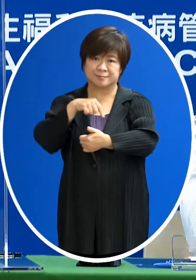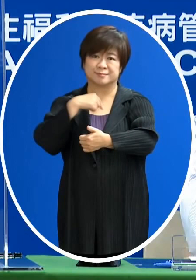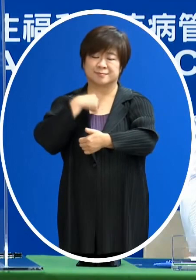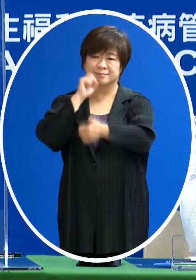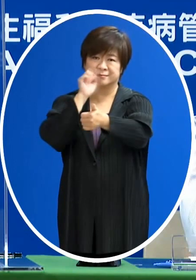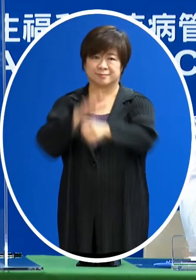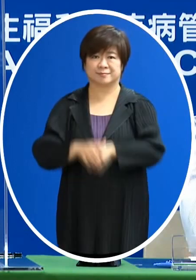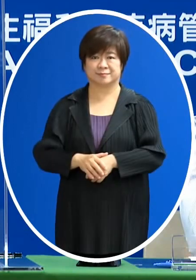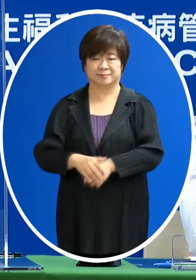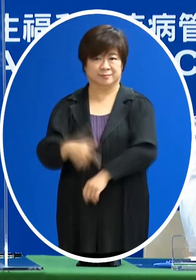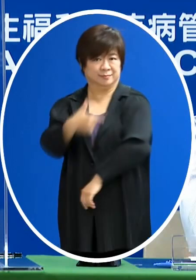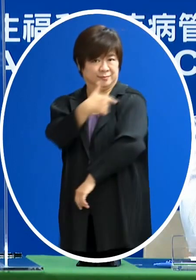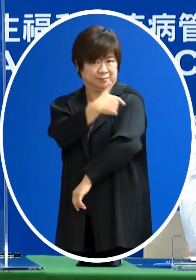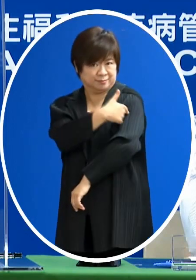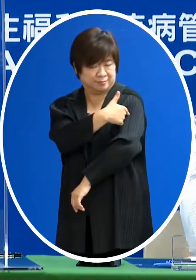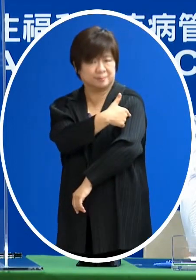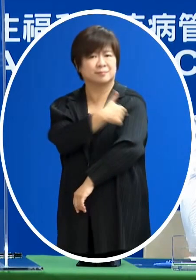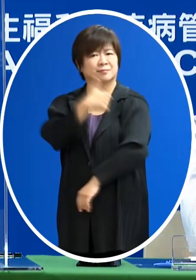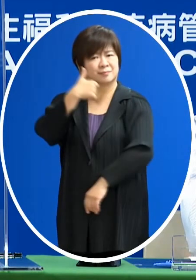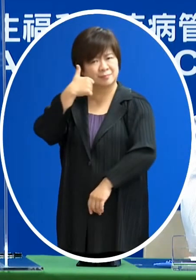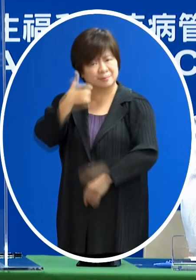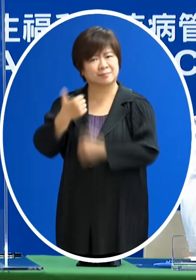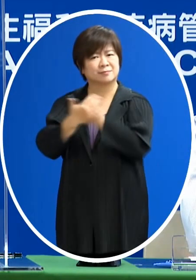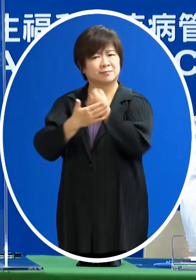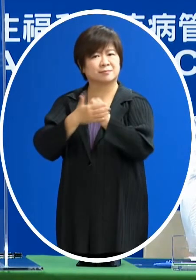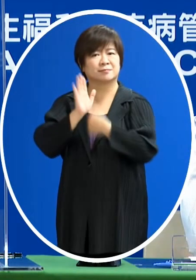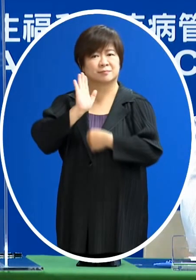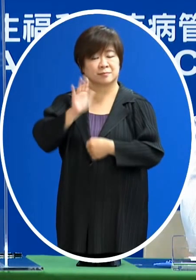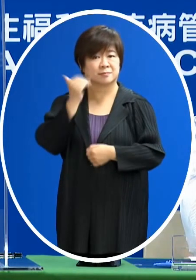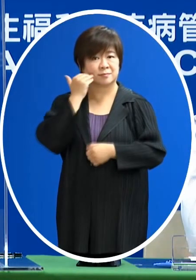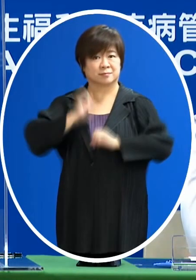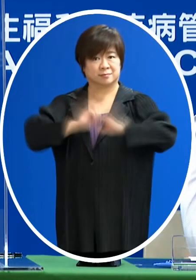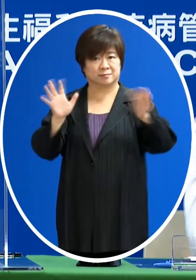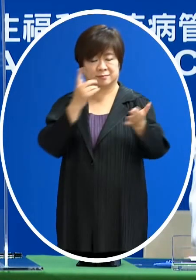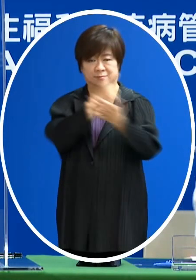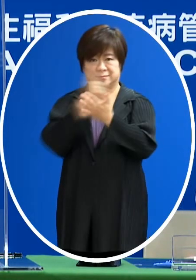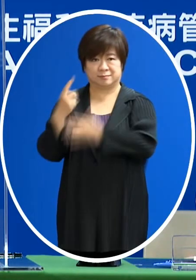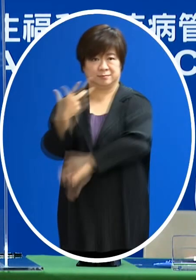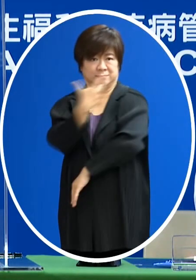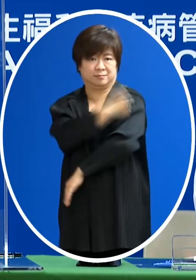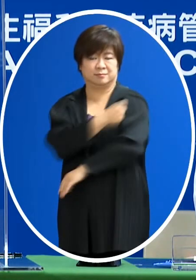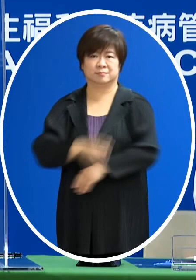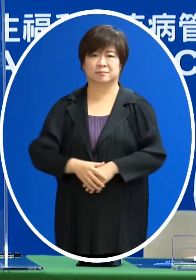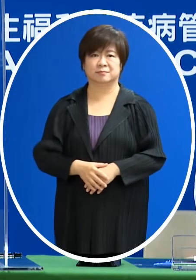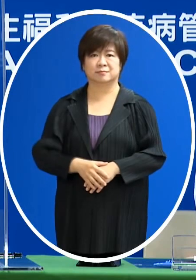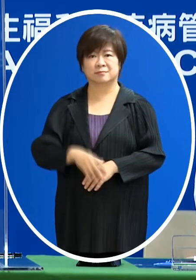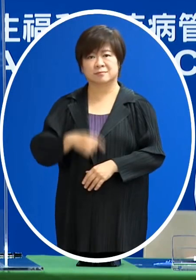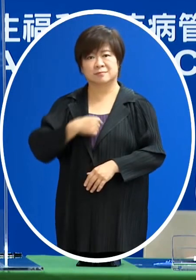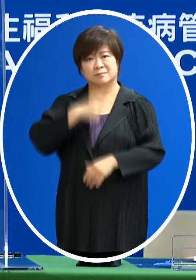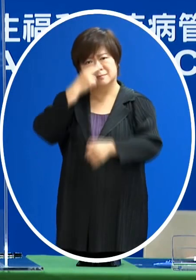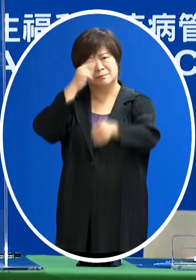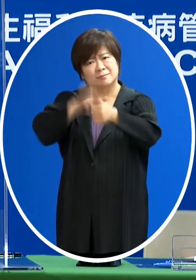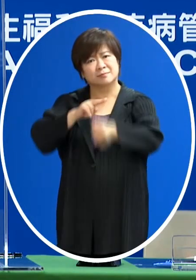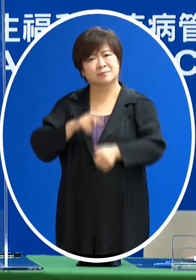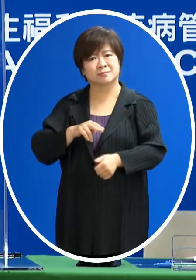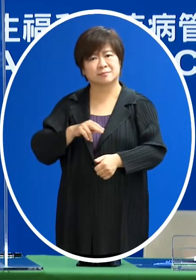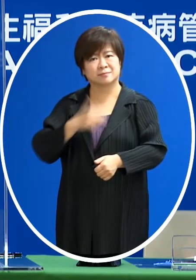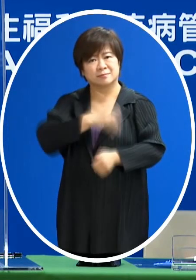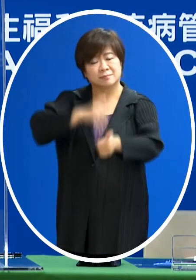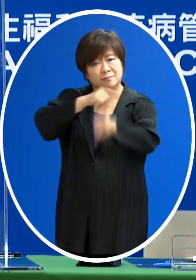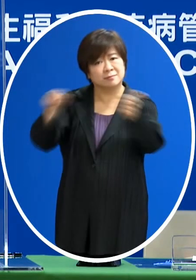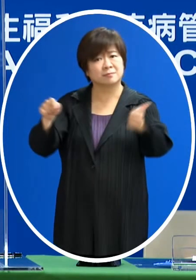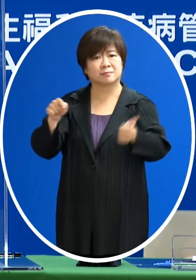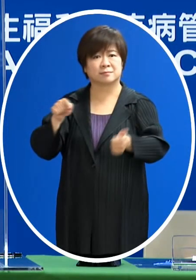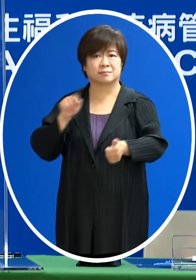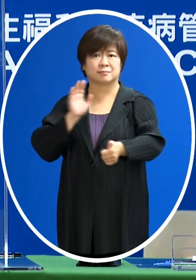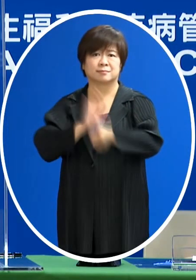讲打疫苗不是坏事情嘛。今天如果要求大家打疫苗是一件伤害身体而对身体没有帮助的